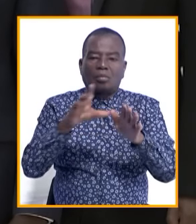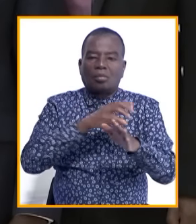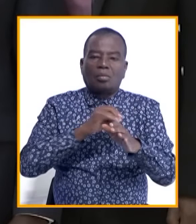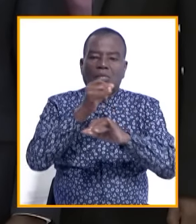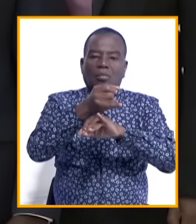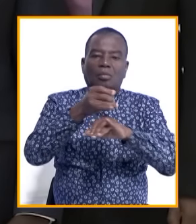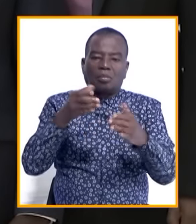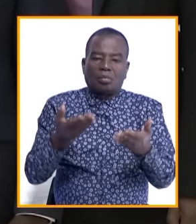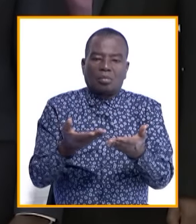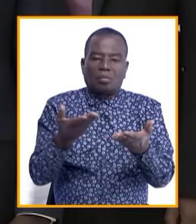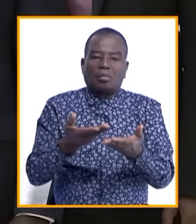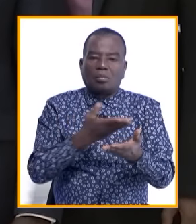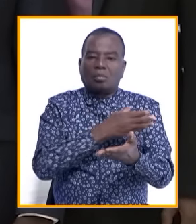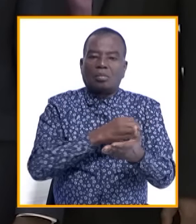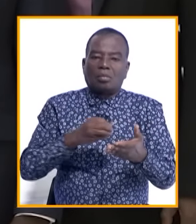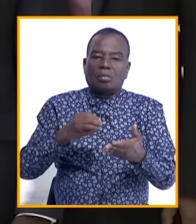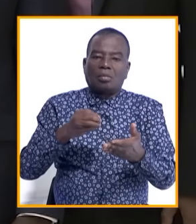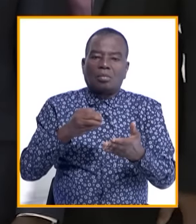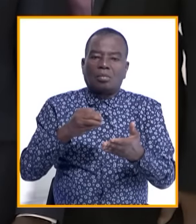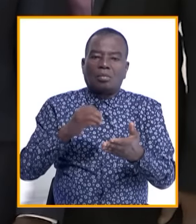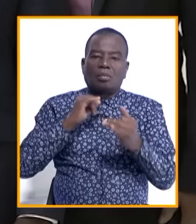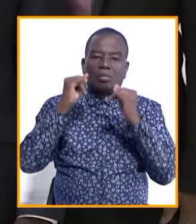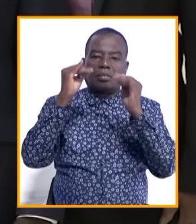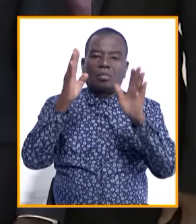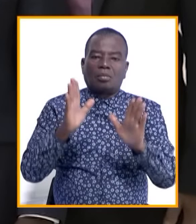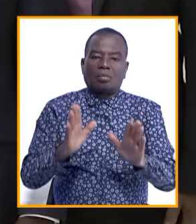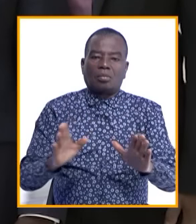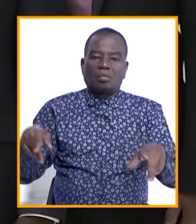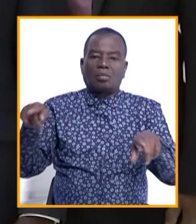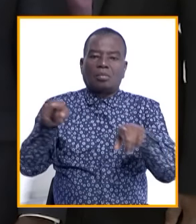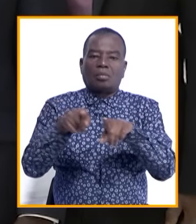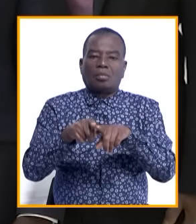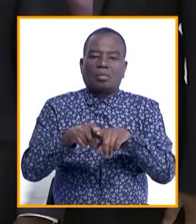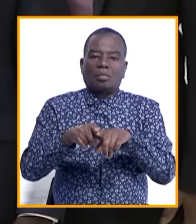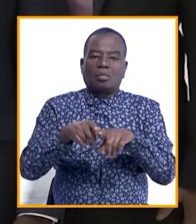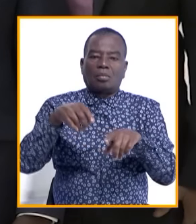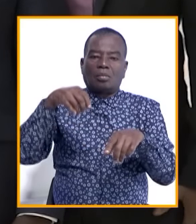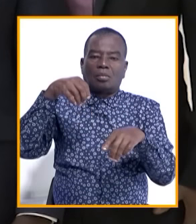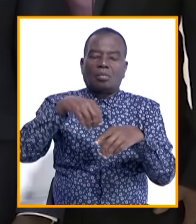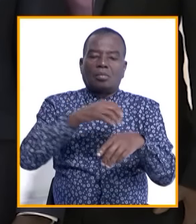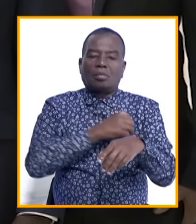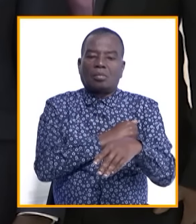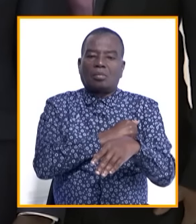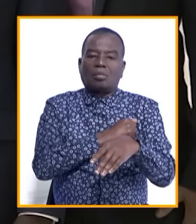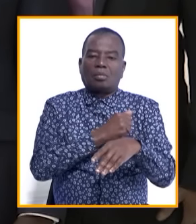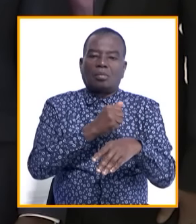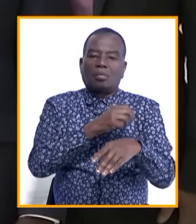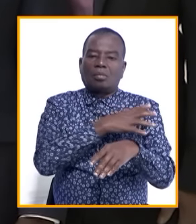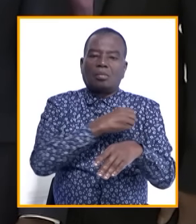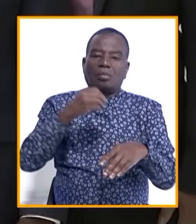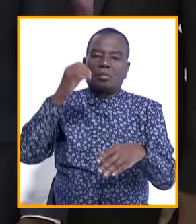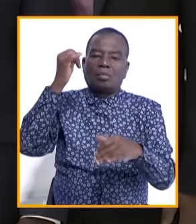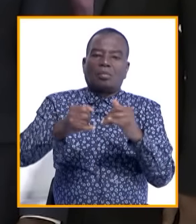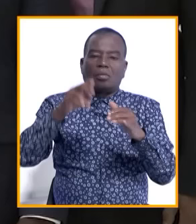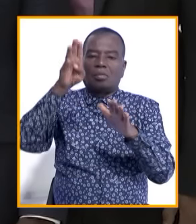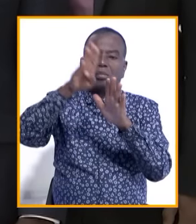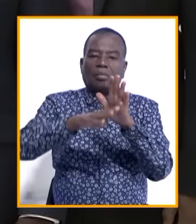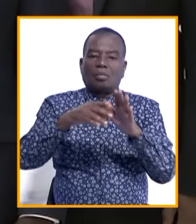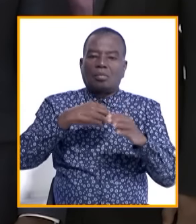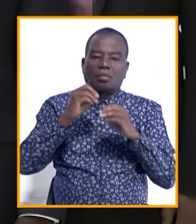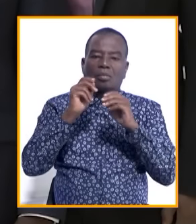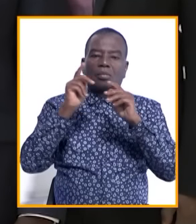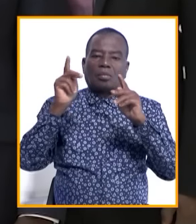investir ici et permettre les investissements ivoiriens aussi et les talents au Canada. Et finalement, j'ai eu l'occasion